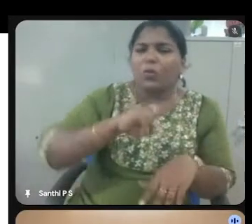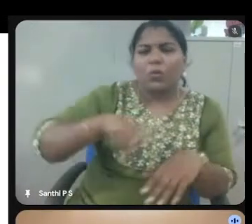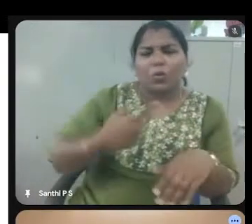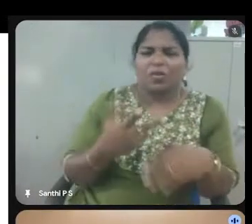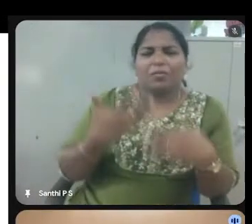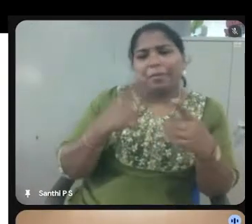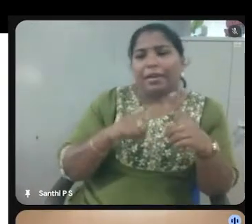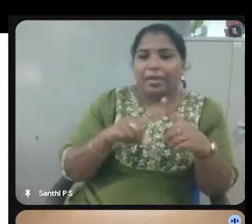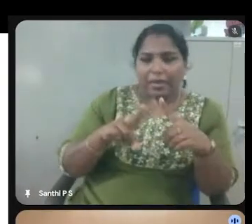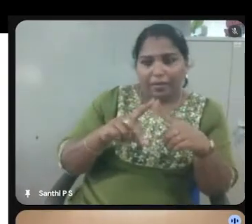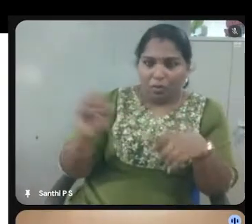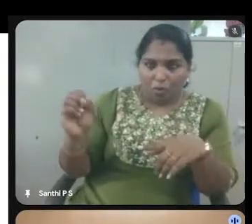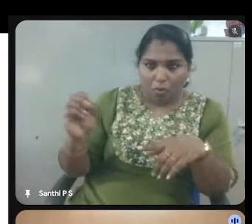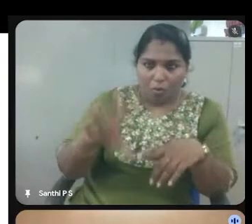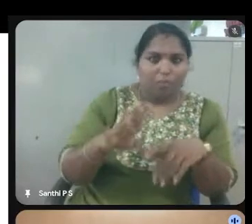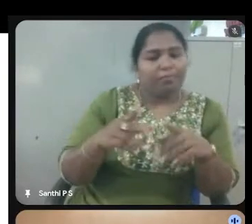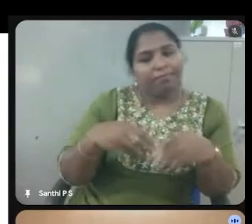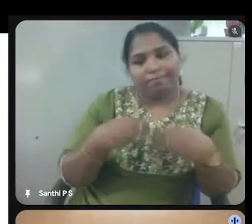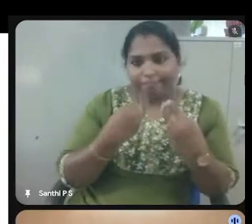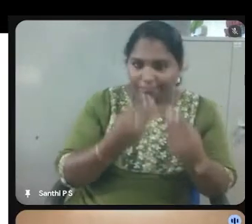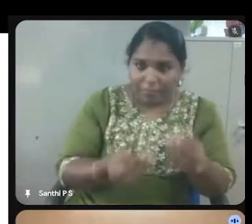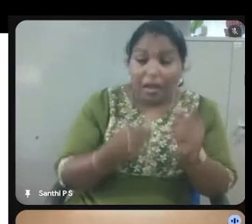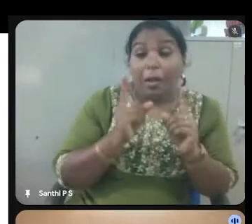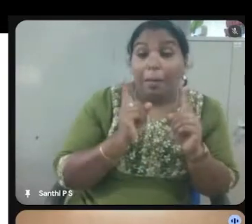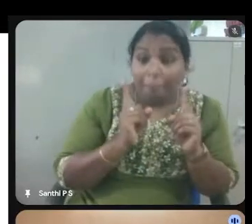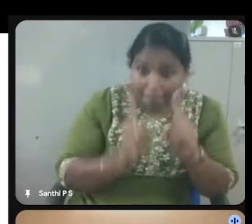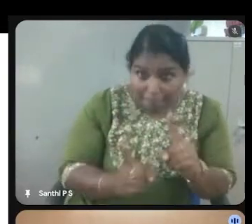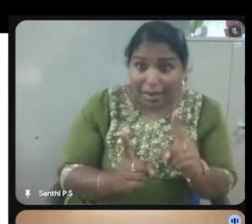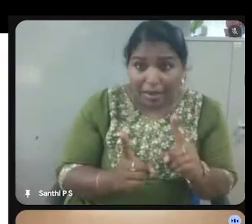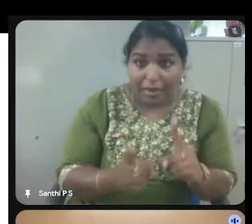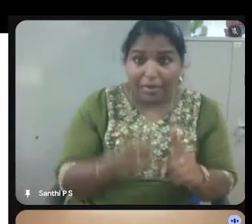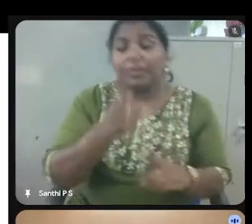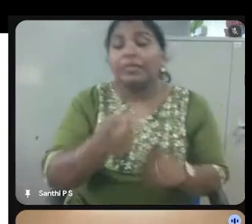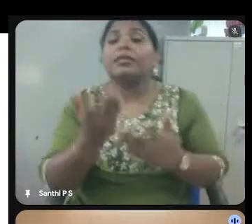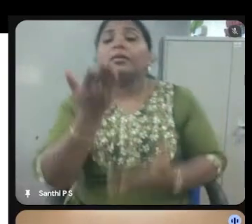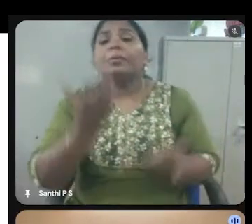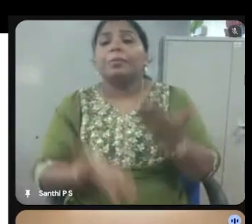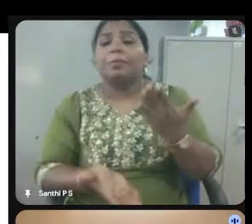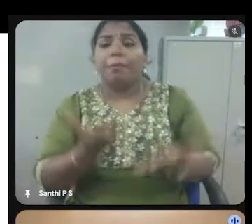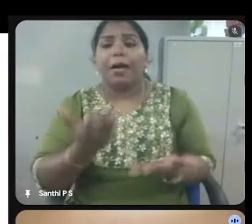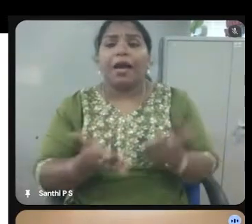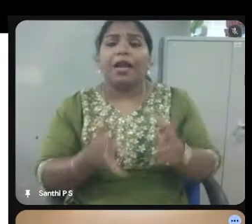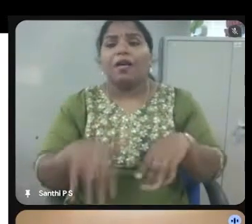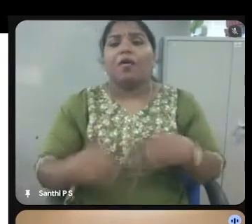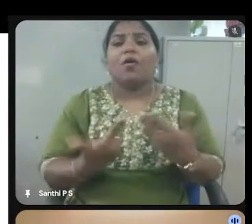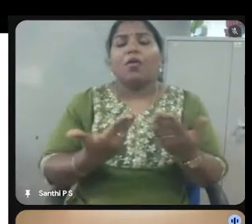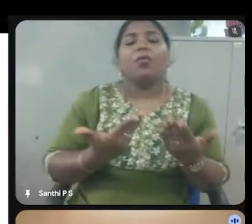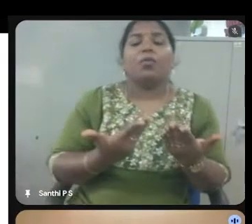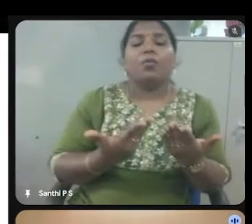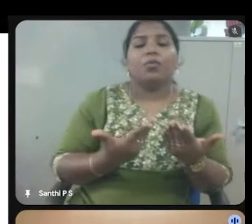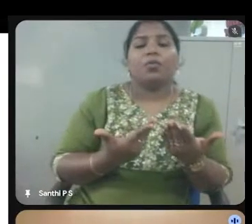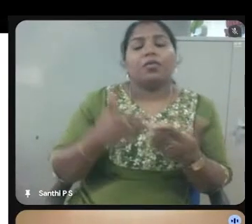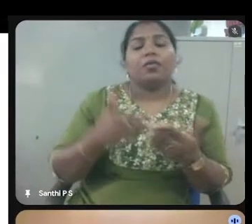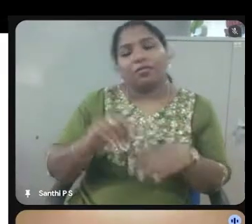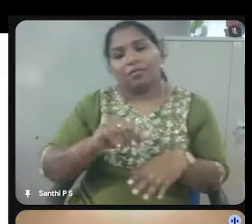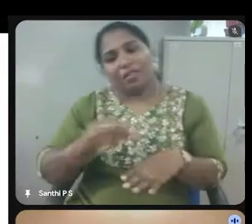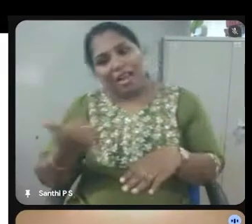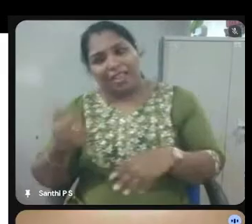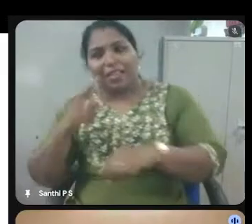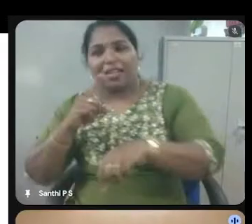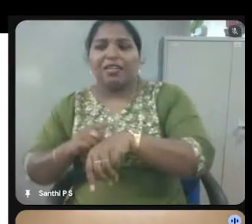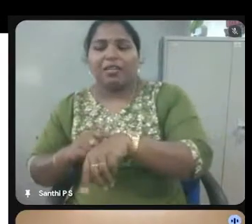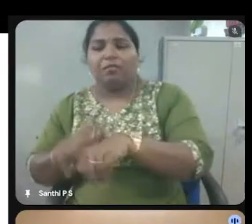വീട്ടിലുണ്ടാവും. പക്ഷെ അങ്ങനെ കൊടുക്കുകയാണെങ്കിൽ പോലും അതിനെ ബാലൻസ് ചെയ്യാൻ വേണ്ടിയിട്ട് ബാക്കിയുള്ള സമയം എന്താ പറയുക, നല്ല ക്വാളിറ്റി